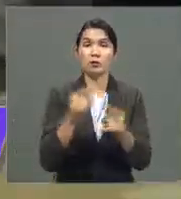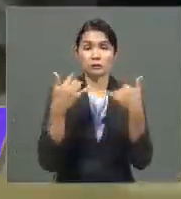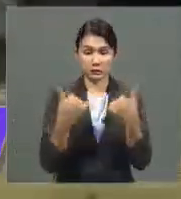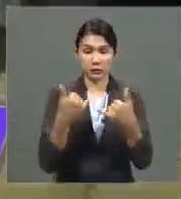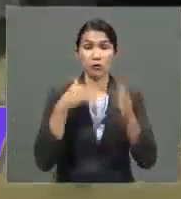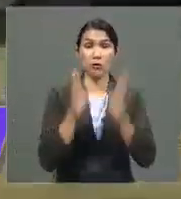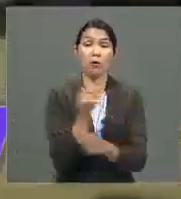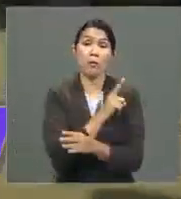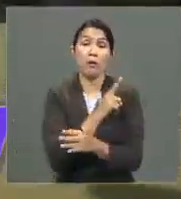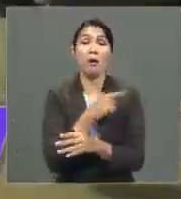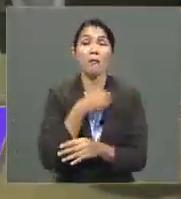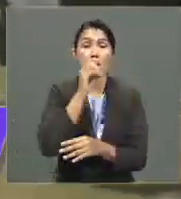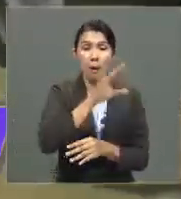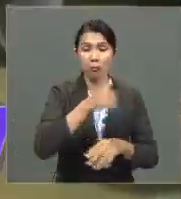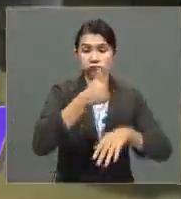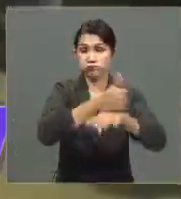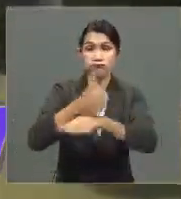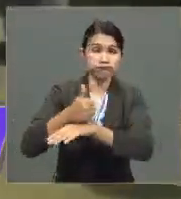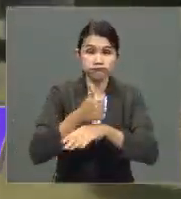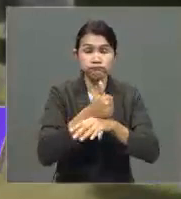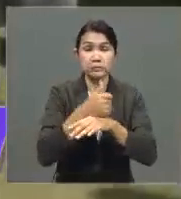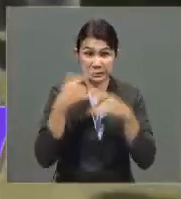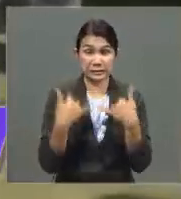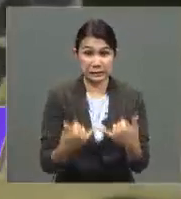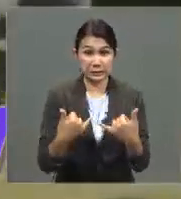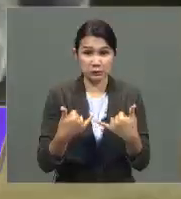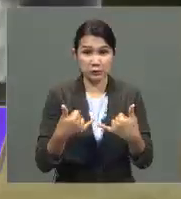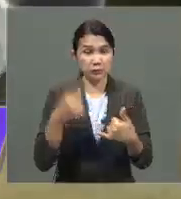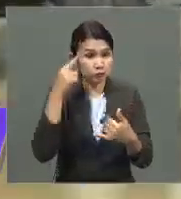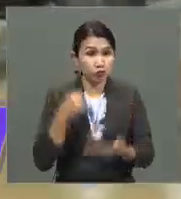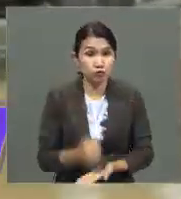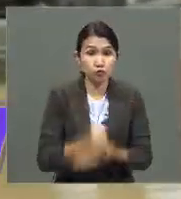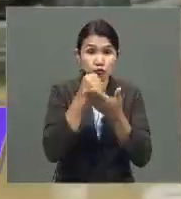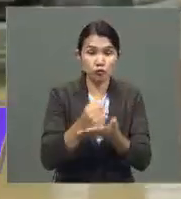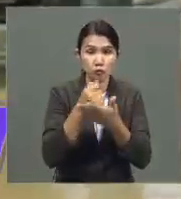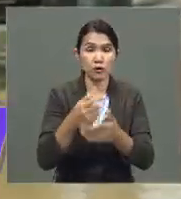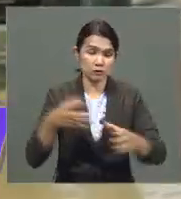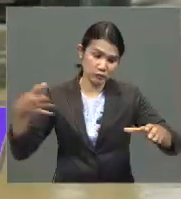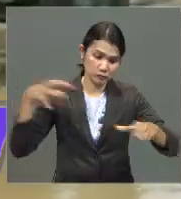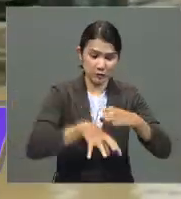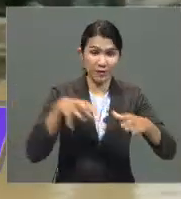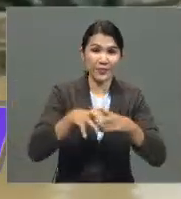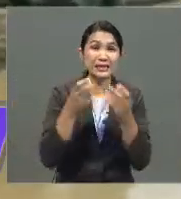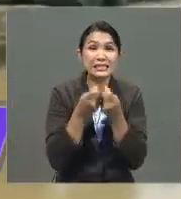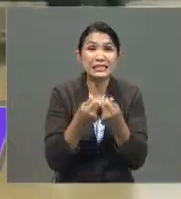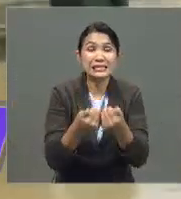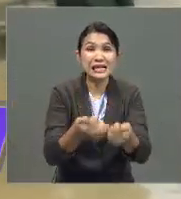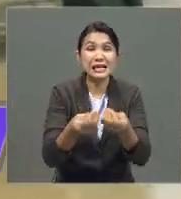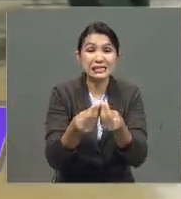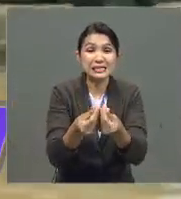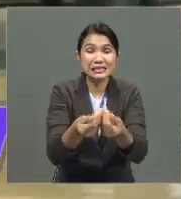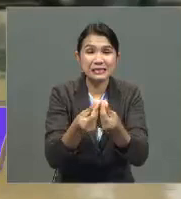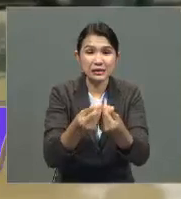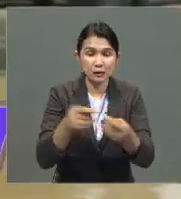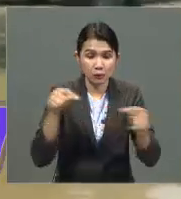สั่งการให้พาผู้ต้องชาทั้งหมดในกำลังขณะนี้นะครับระดมสรรพกำลังกรอกถุงทรายไปวางไว้ในจุดเสี่ยงนะ